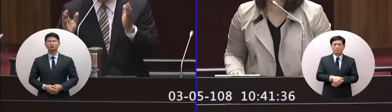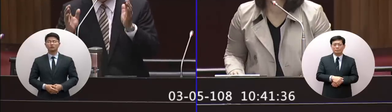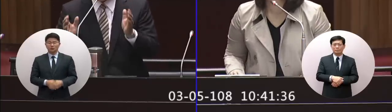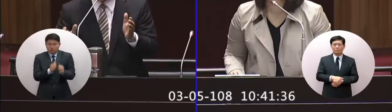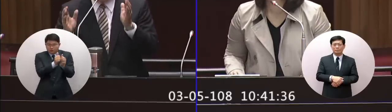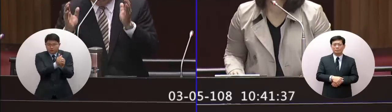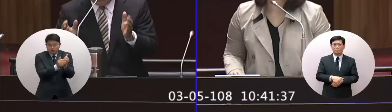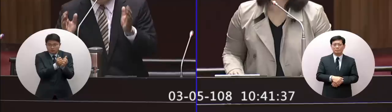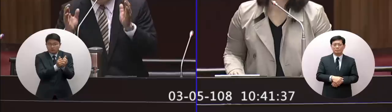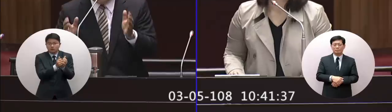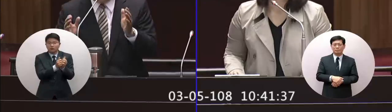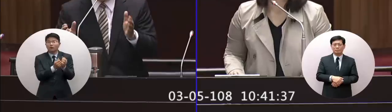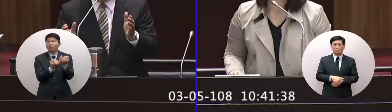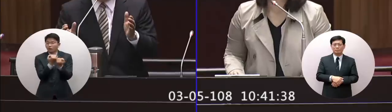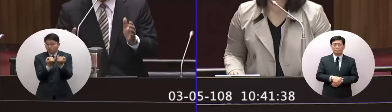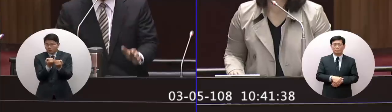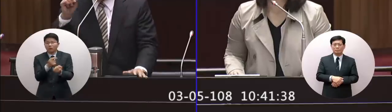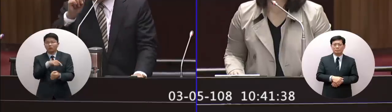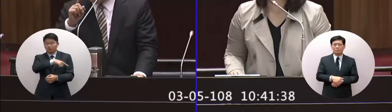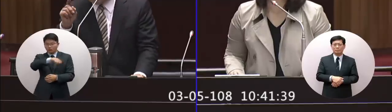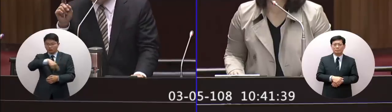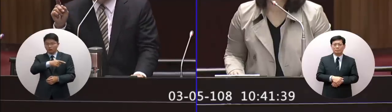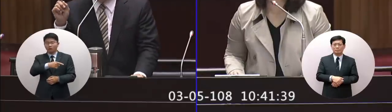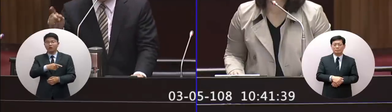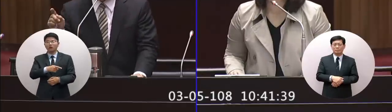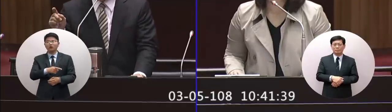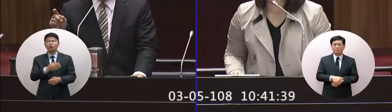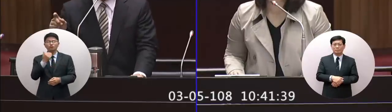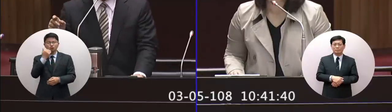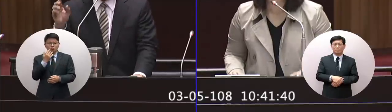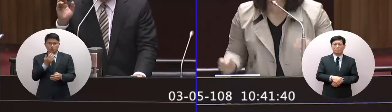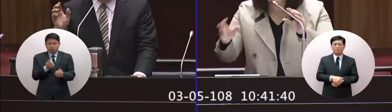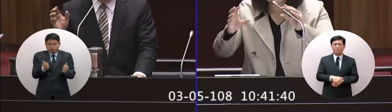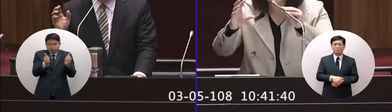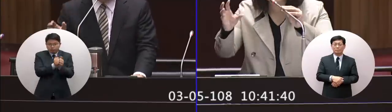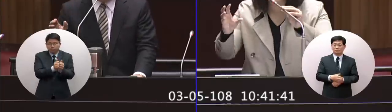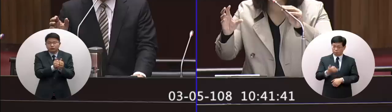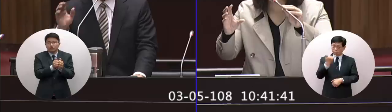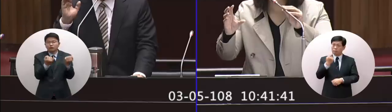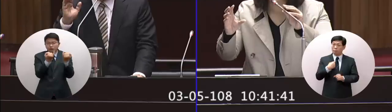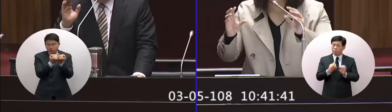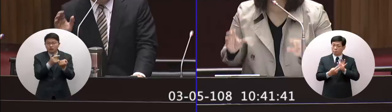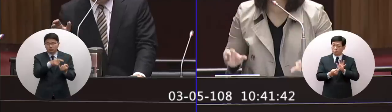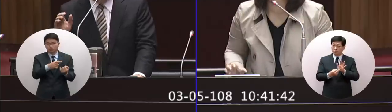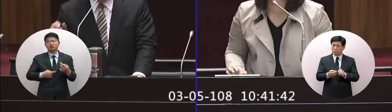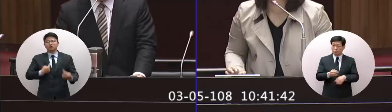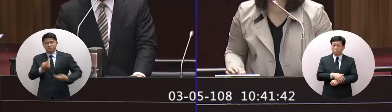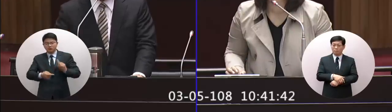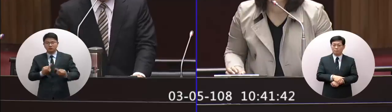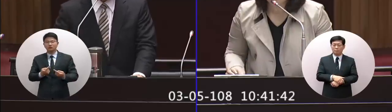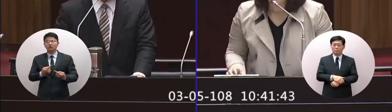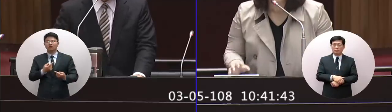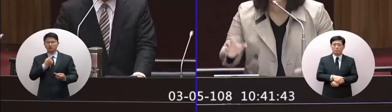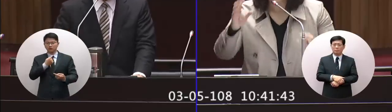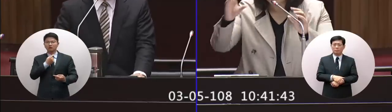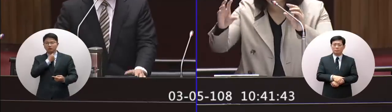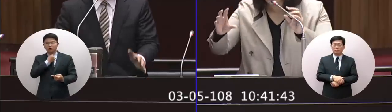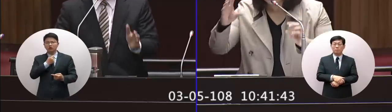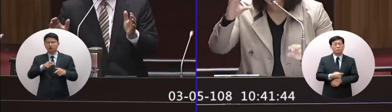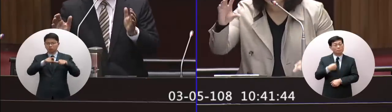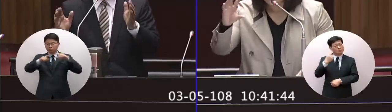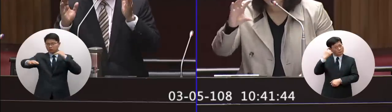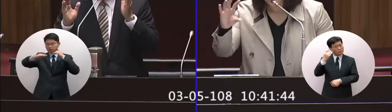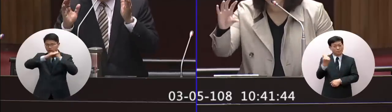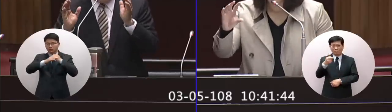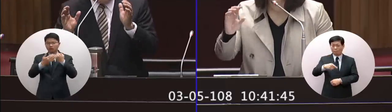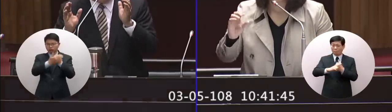同性子别的两人婚姻自由， 那我们可以讲 平等保护。 那我的意思